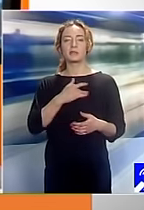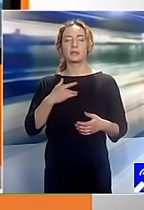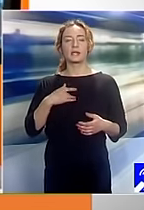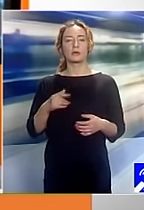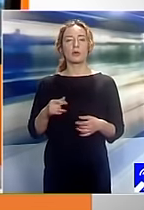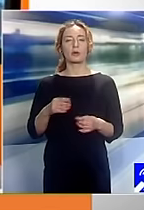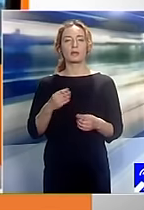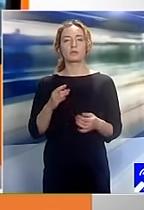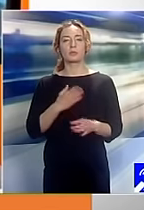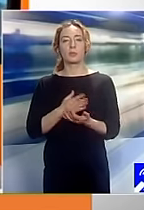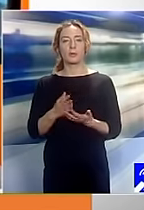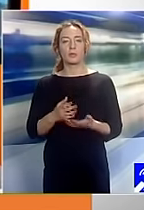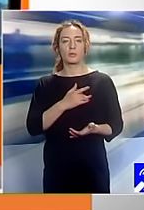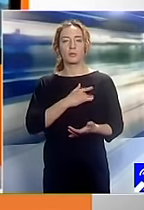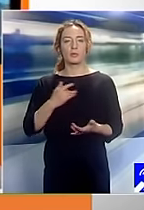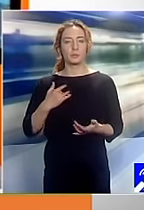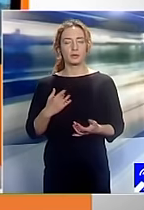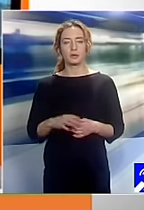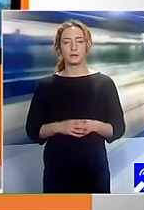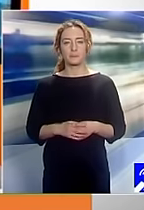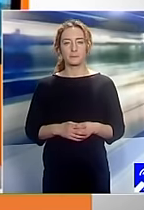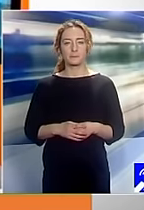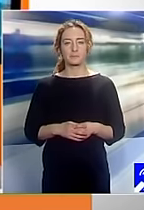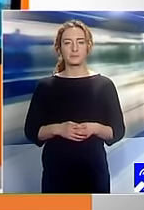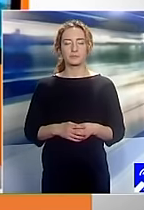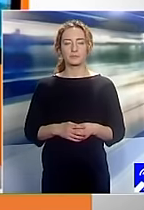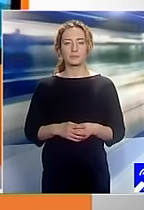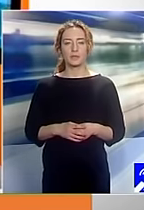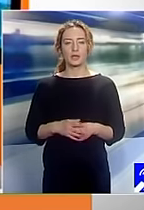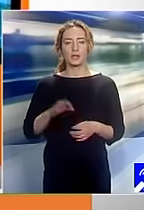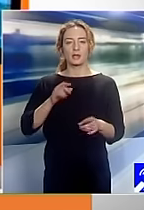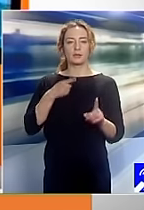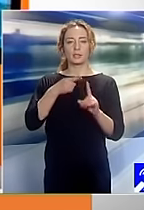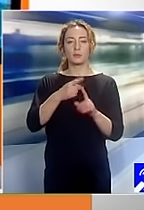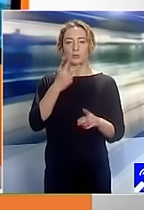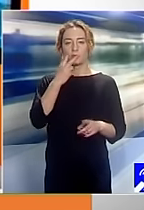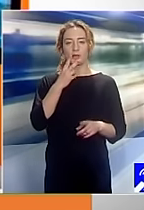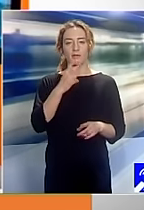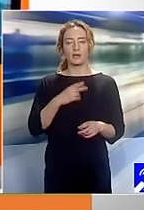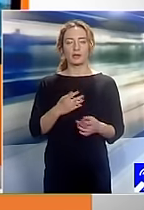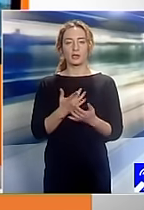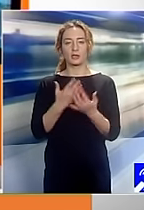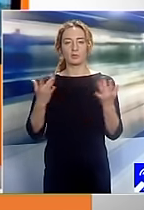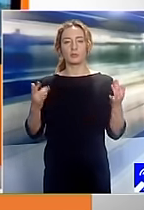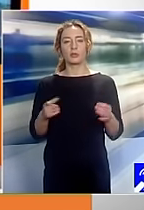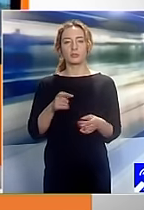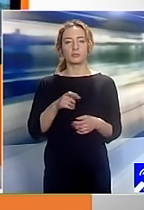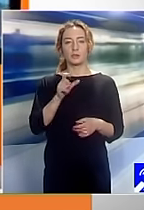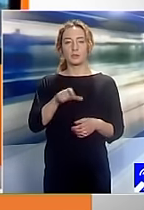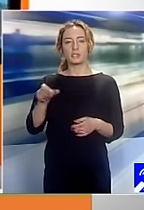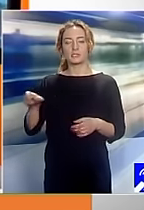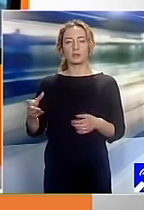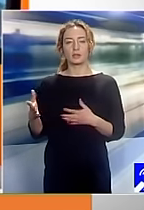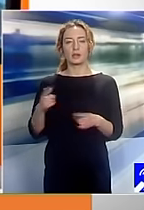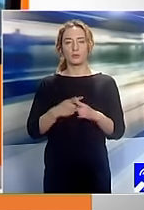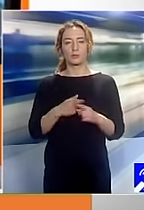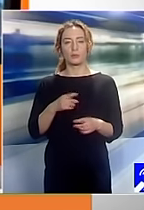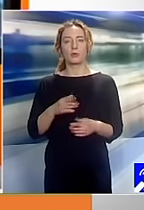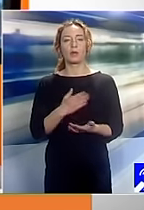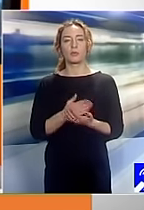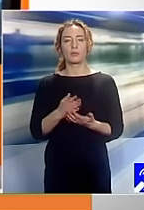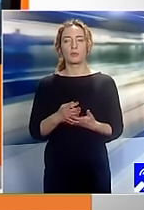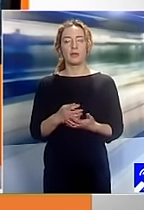afecțiuni specifice sezonului rece? Din punct de vedere al numărului de cazuri înregistrate prin viroze respiratorii și